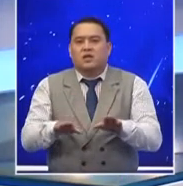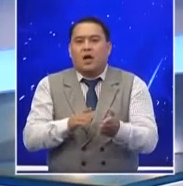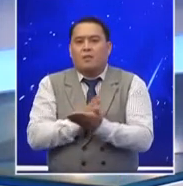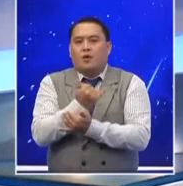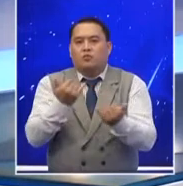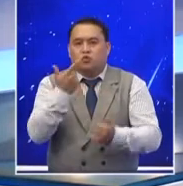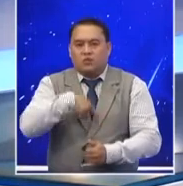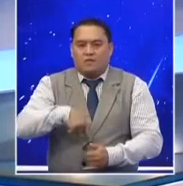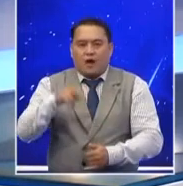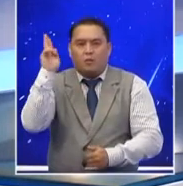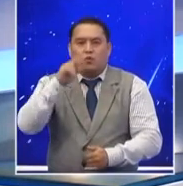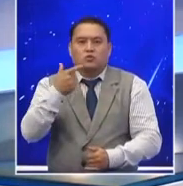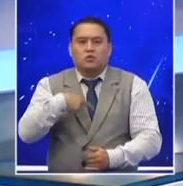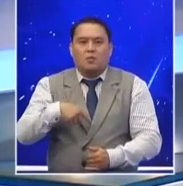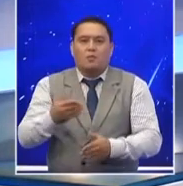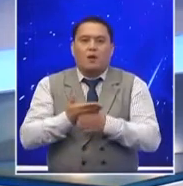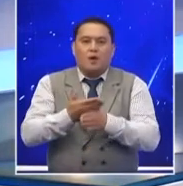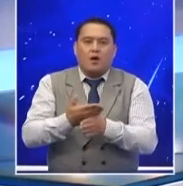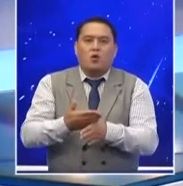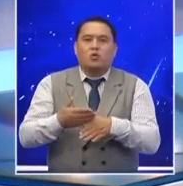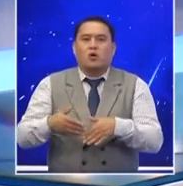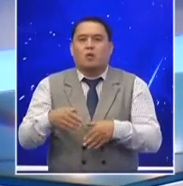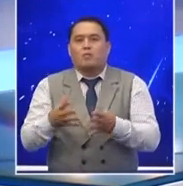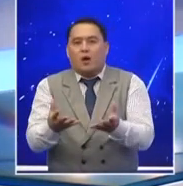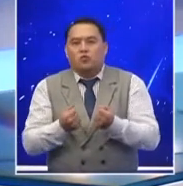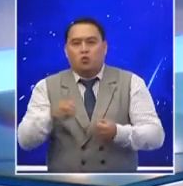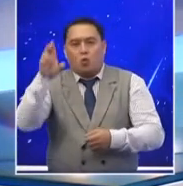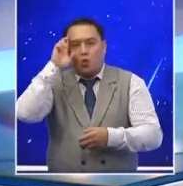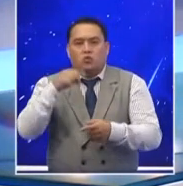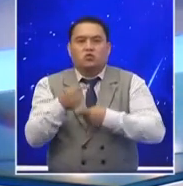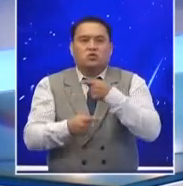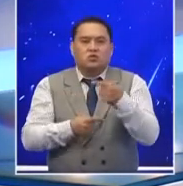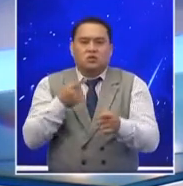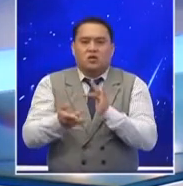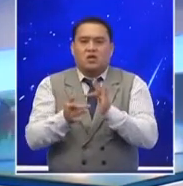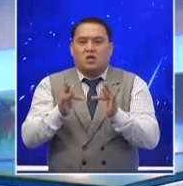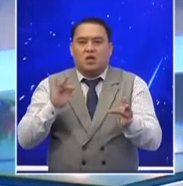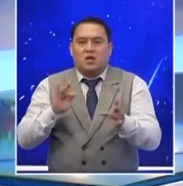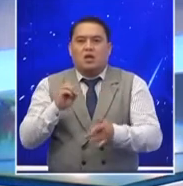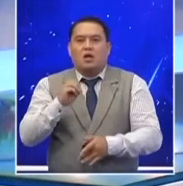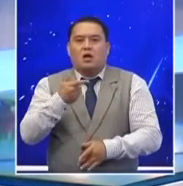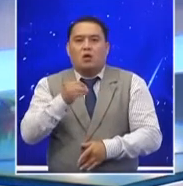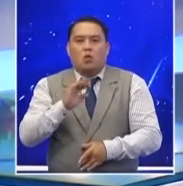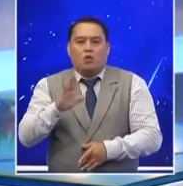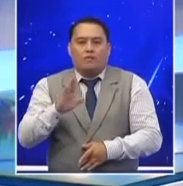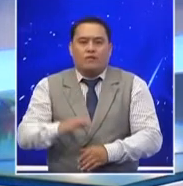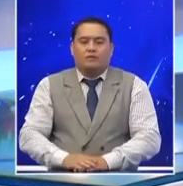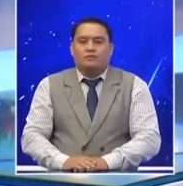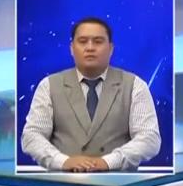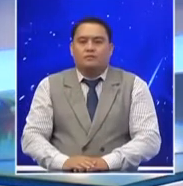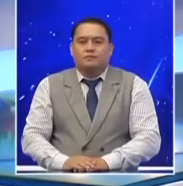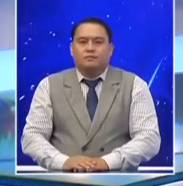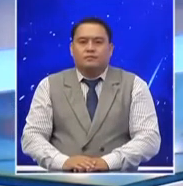которых 33 обученных добровольца помогают жителям региона получить госуслуги через веб-портал электронного правительства и через мобильные